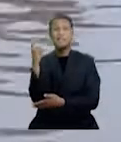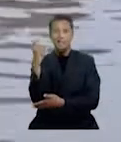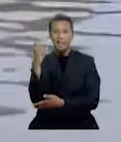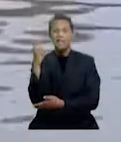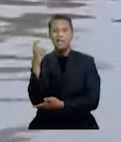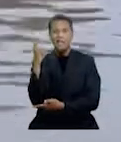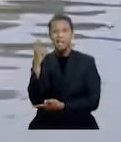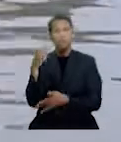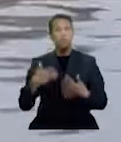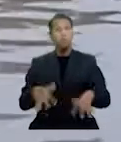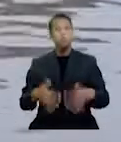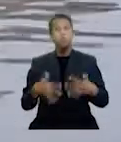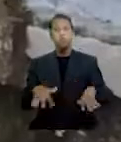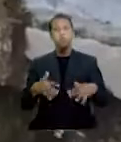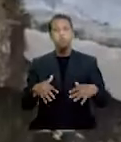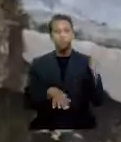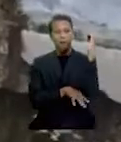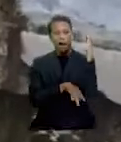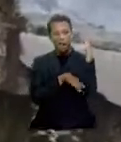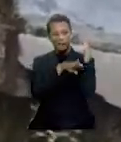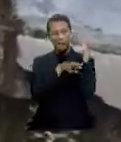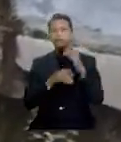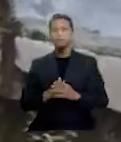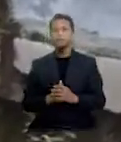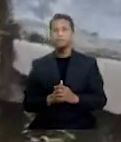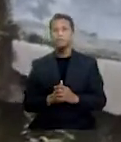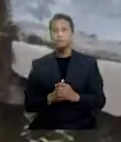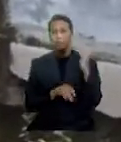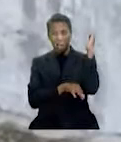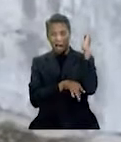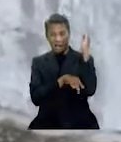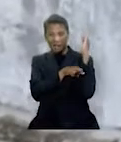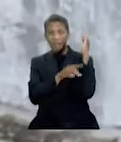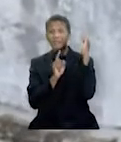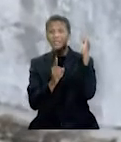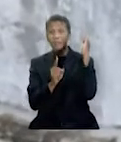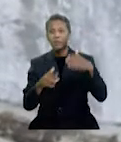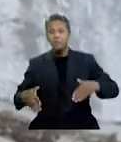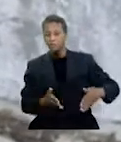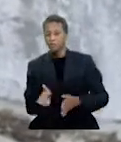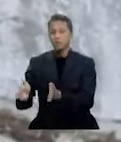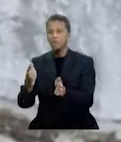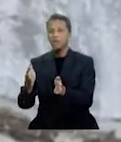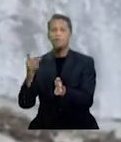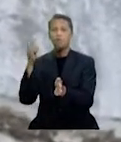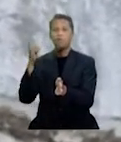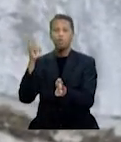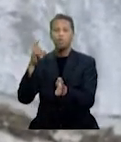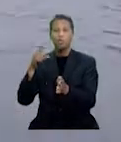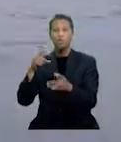cm. Banjir yang kerap kali terjadi di pemukiman ini akibat meluapnya Kali Angke serta kiriman air dari wilayah